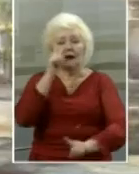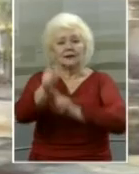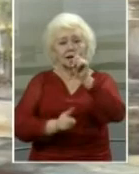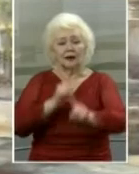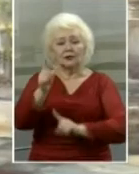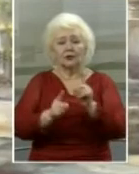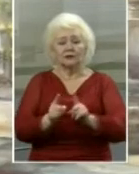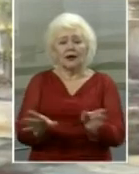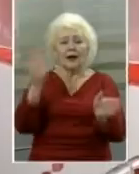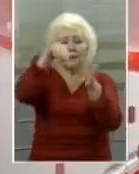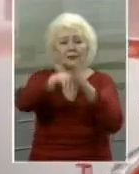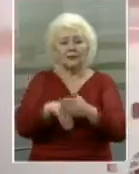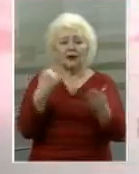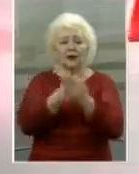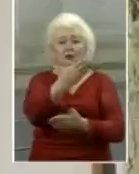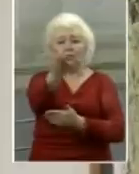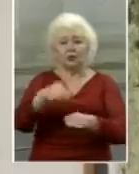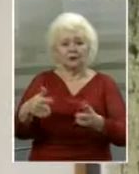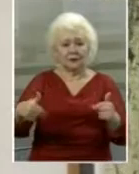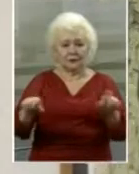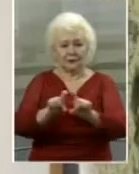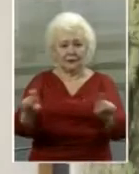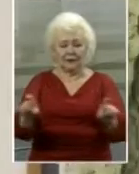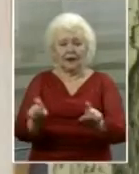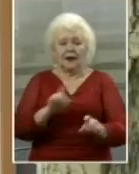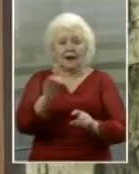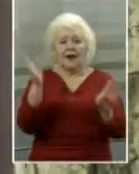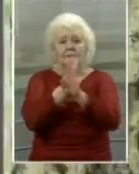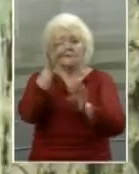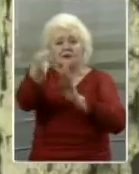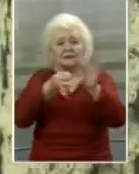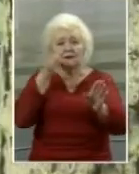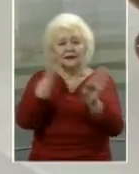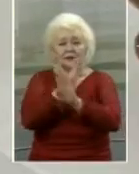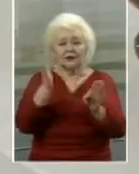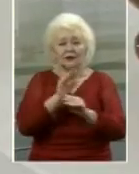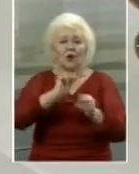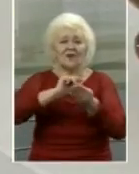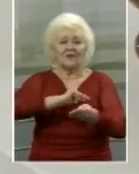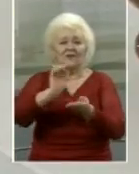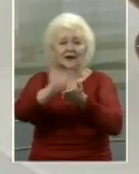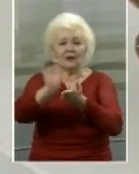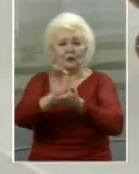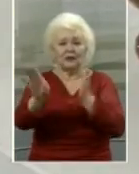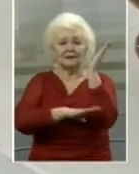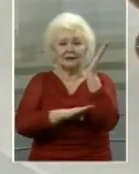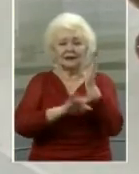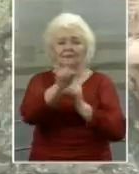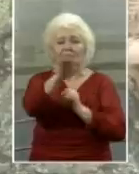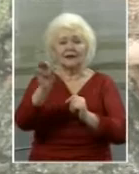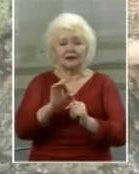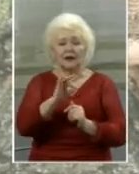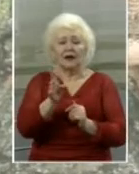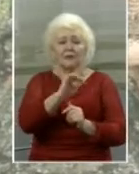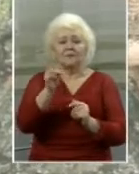реорганізація і приєднання до Гончарівки. Підказки природи, художні фотографії та вироби з дерева. Киянин Олександр Сліпченко